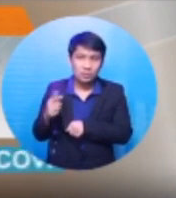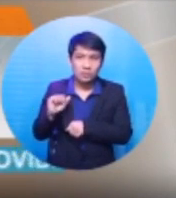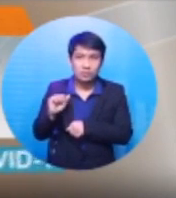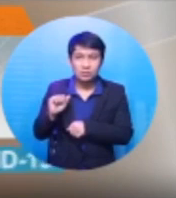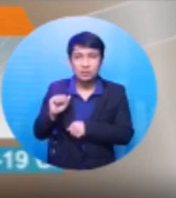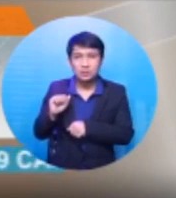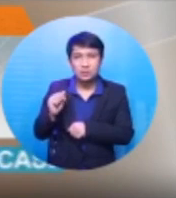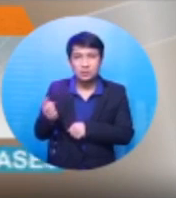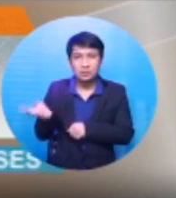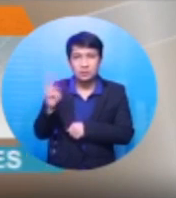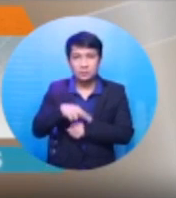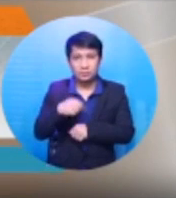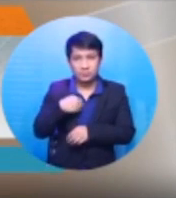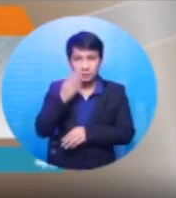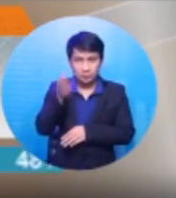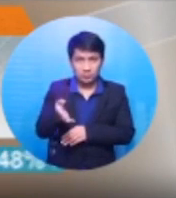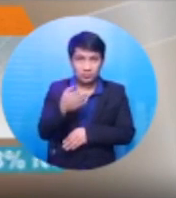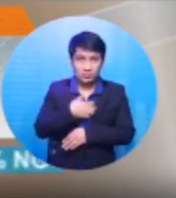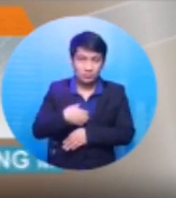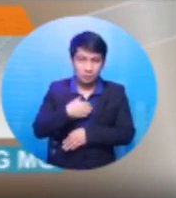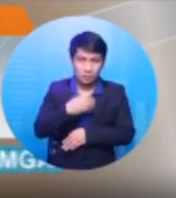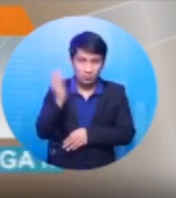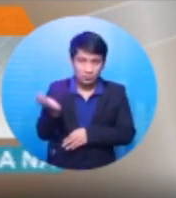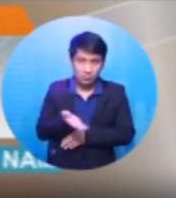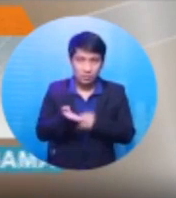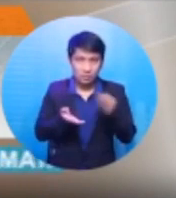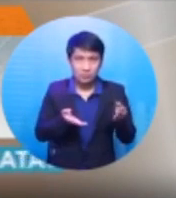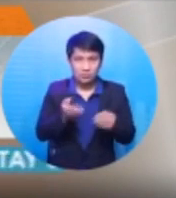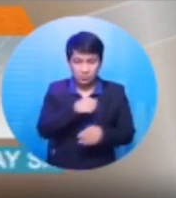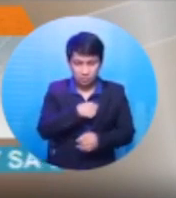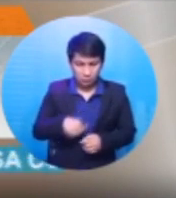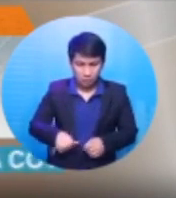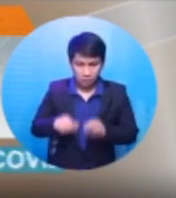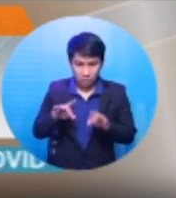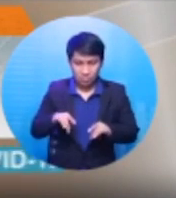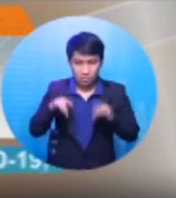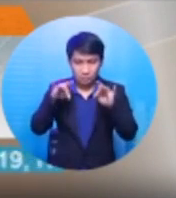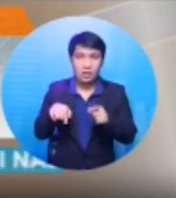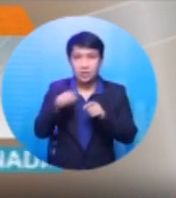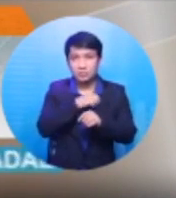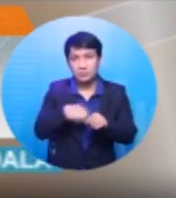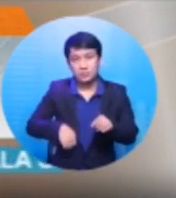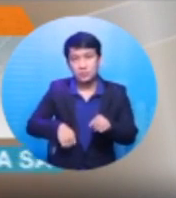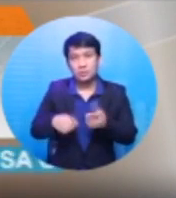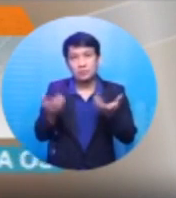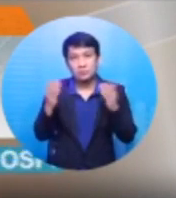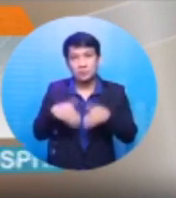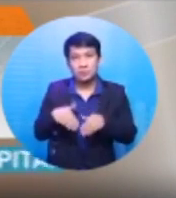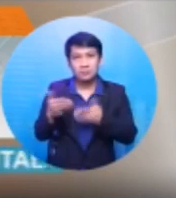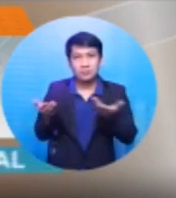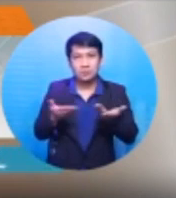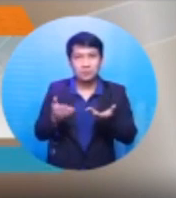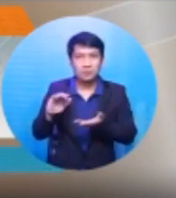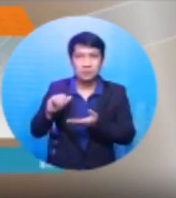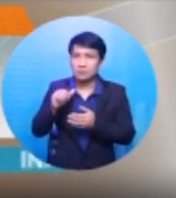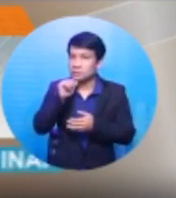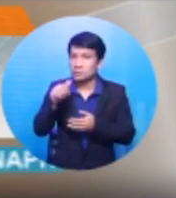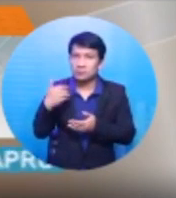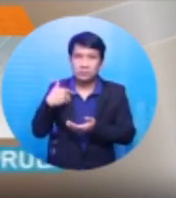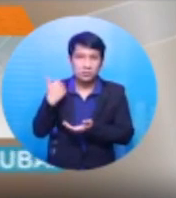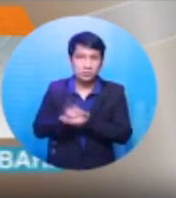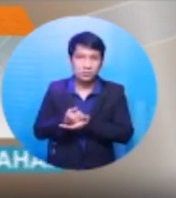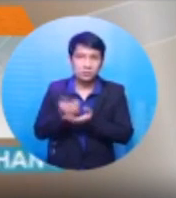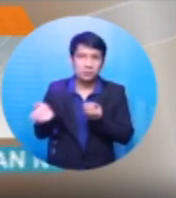status. Papasok tayo sa eksena, magreklamo ka sa Australian Embassy, sabihin mo yung ginagawa niyang kawalhangian. Chances are, madidisapprove siya